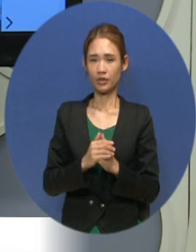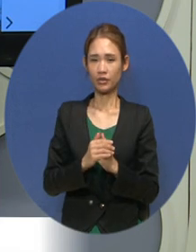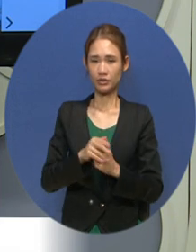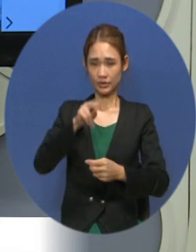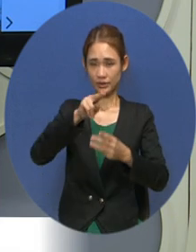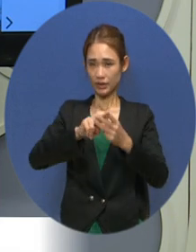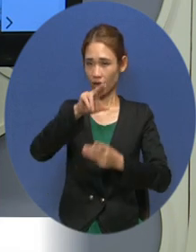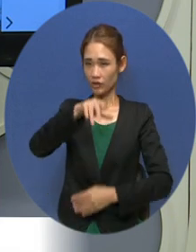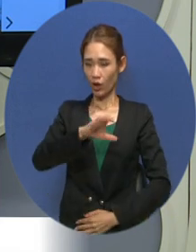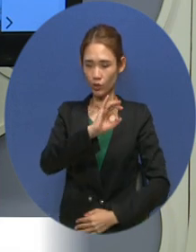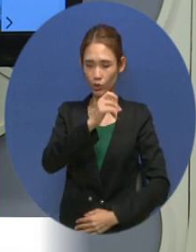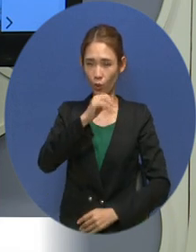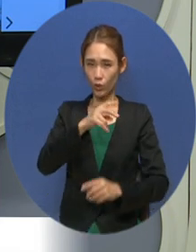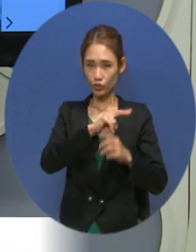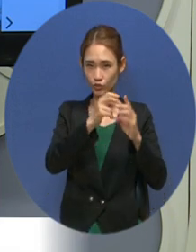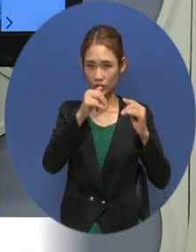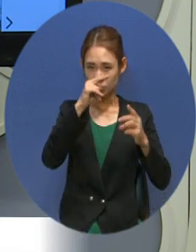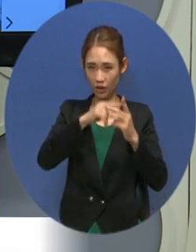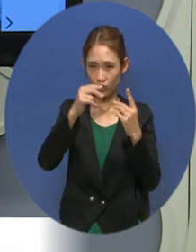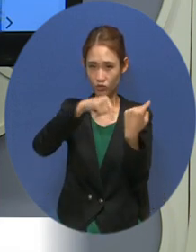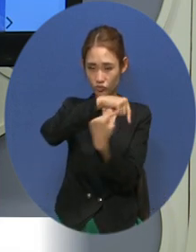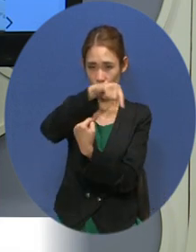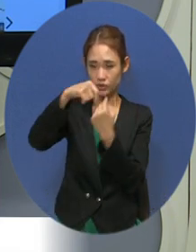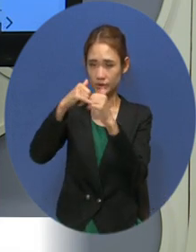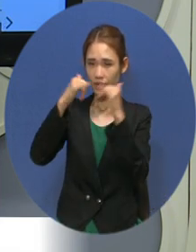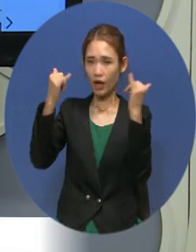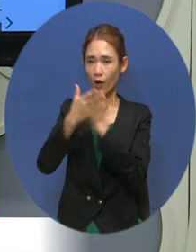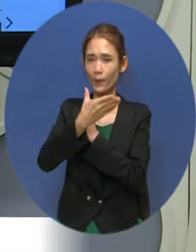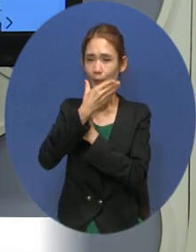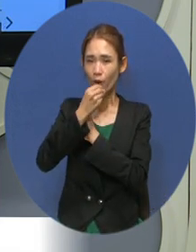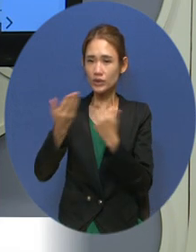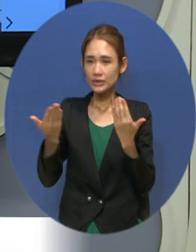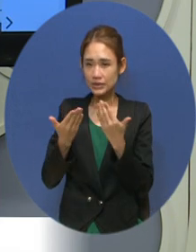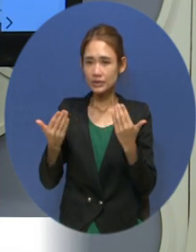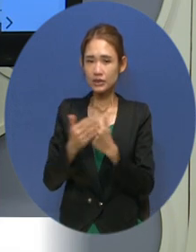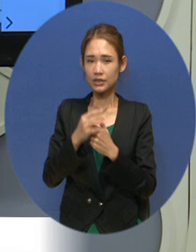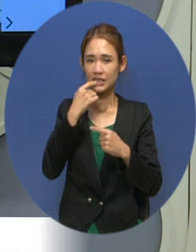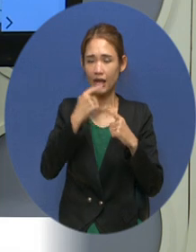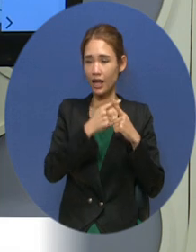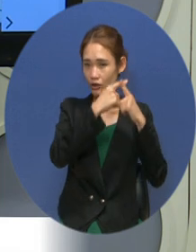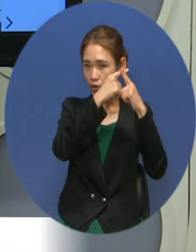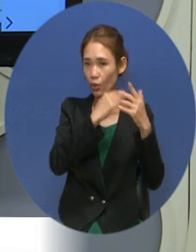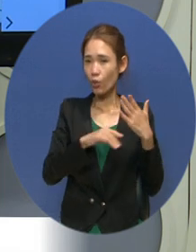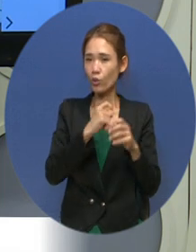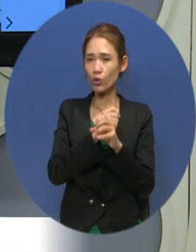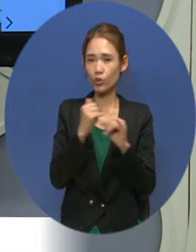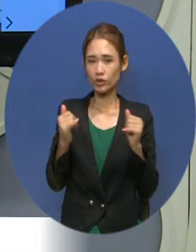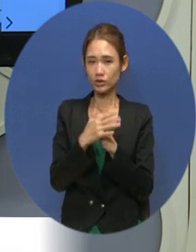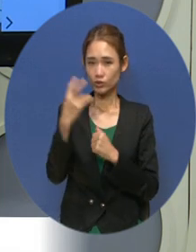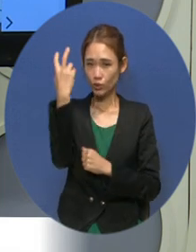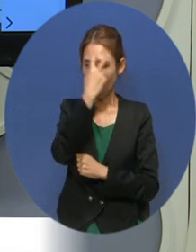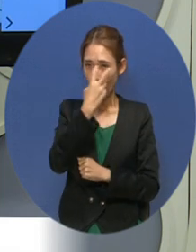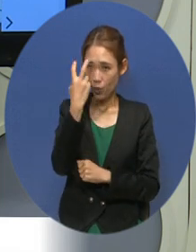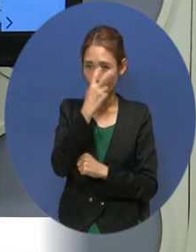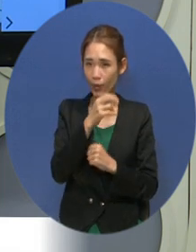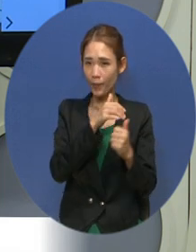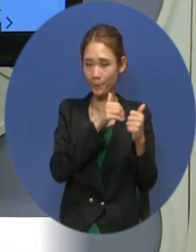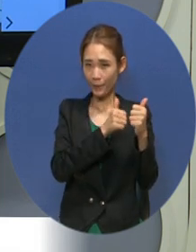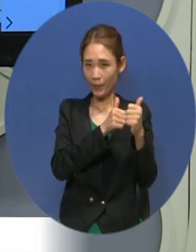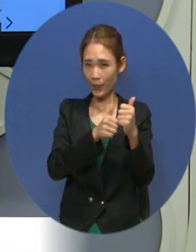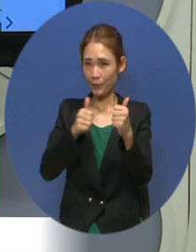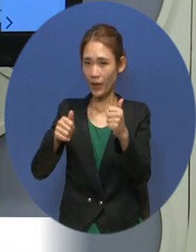센터는 동 주민센터 4 운영되며 사회 복지과 간호직 공무원 으로 구성된 돌고 매니저가 배치되